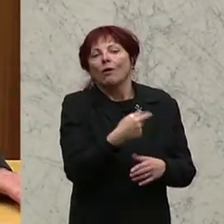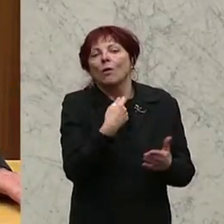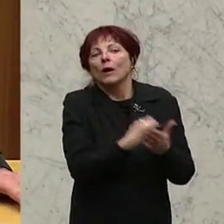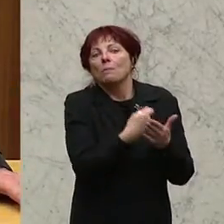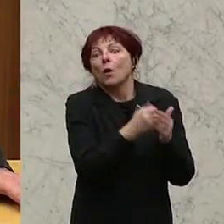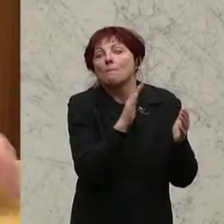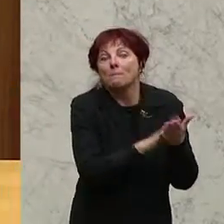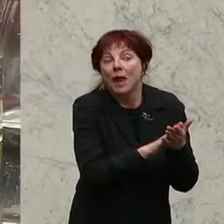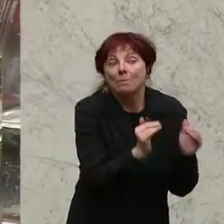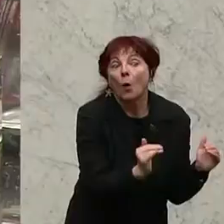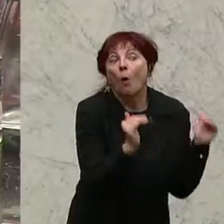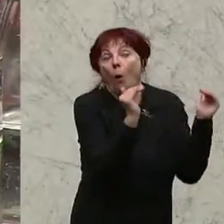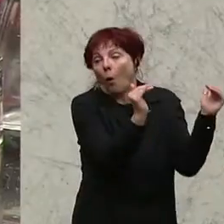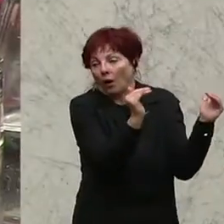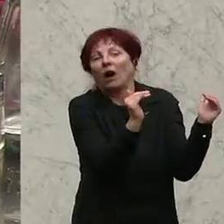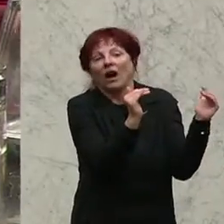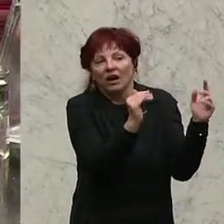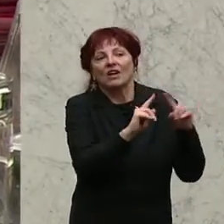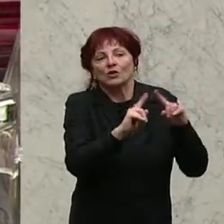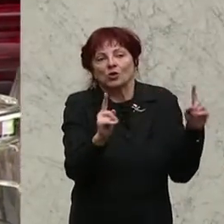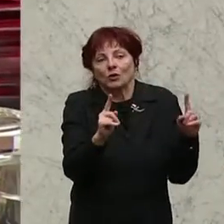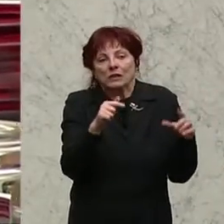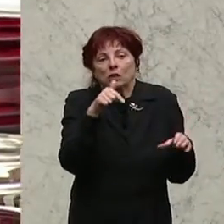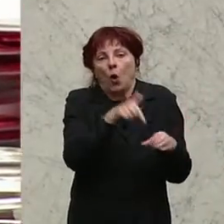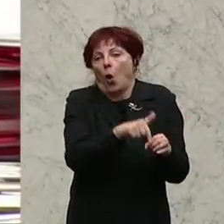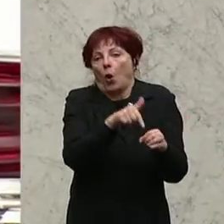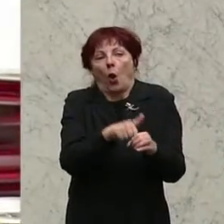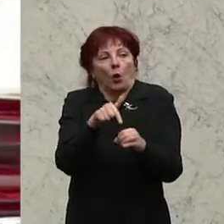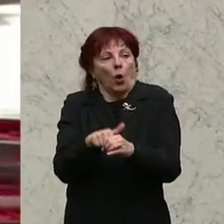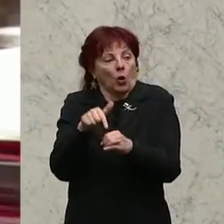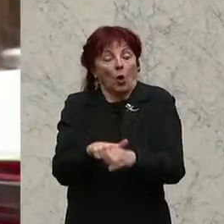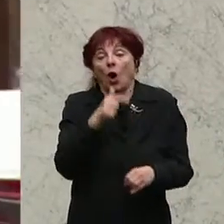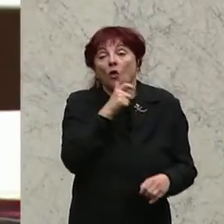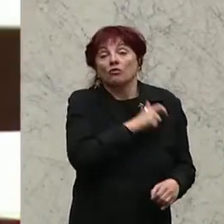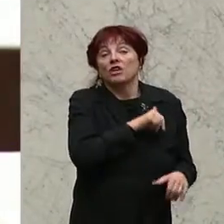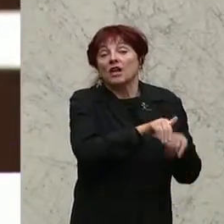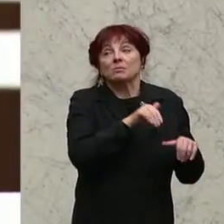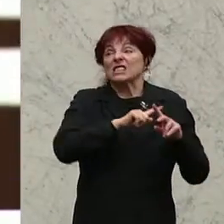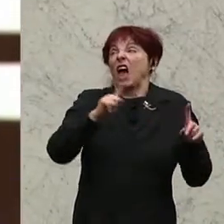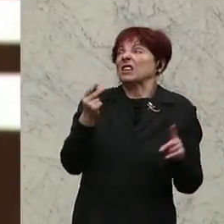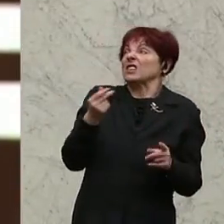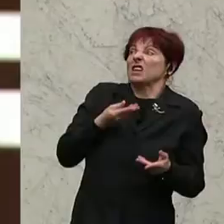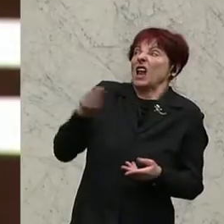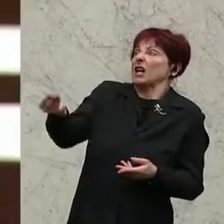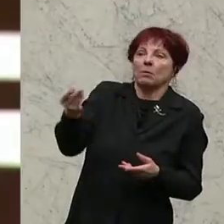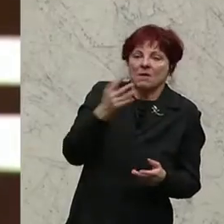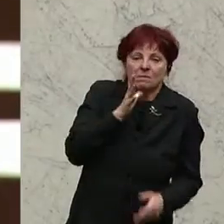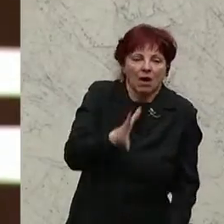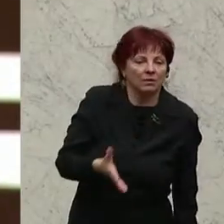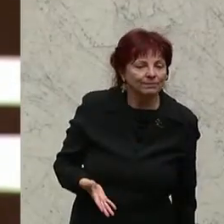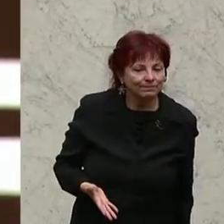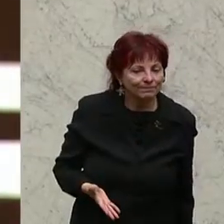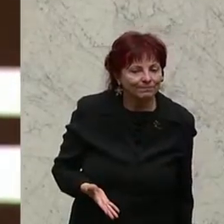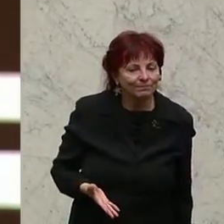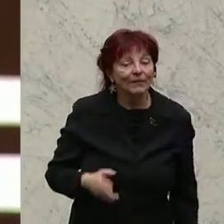Justizbudget besteht, die der Finanzminister nicht mit anderen Steuermitteln bedecken will. Wenn man sich anschaut, wie viel Prozent die